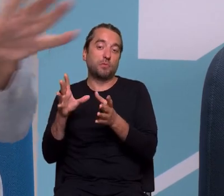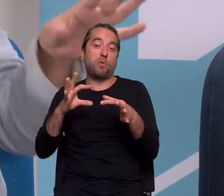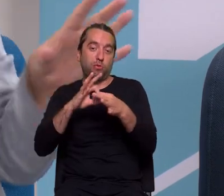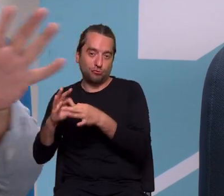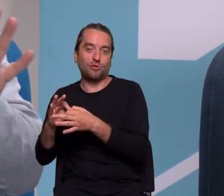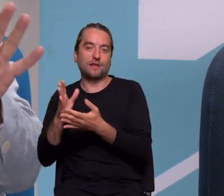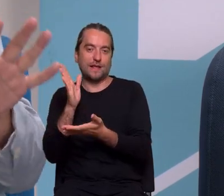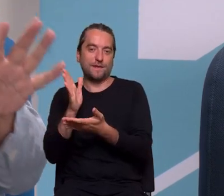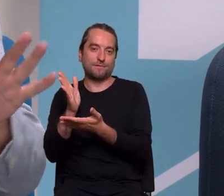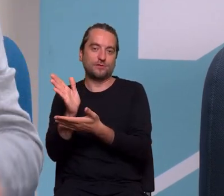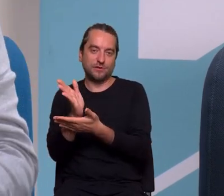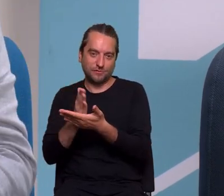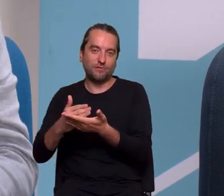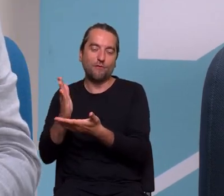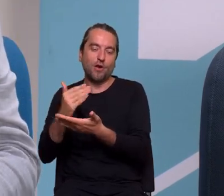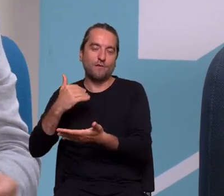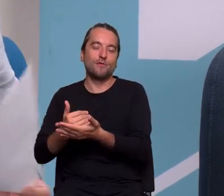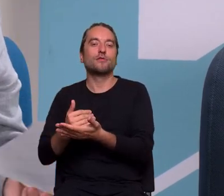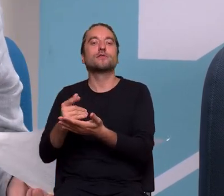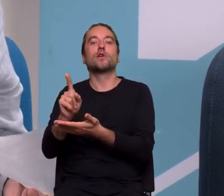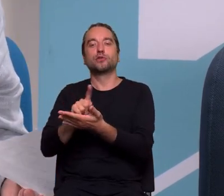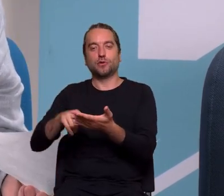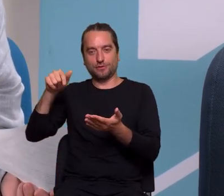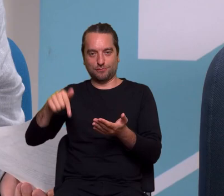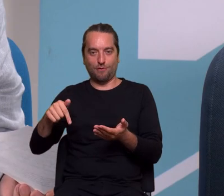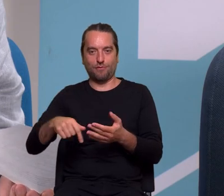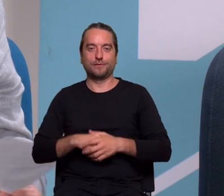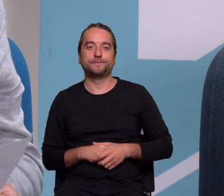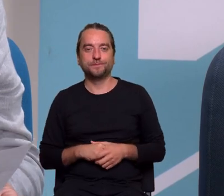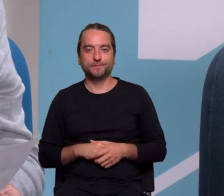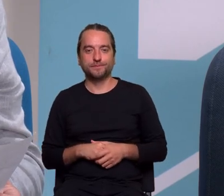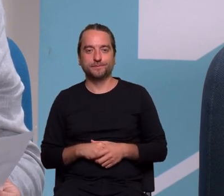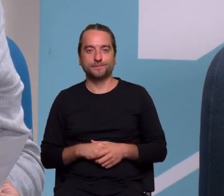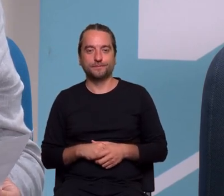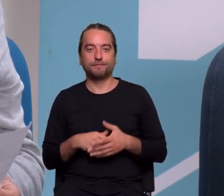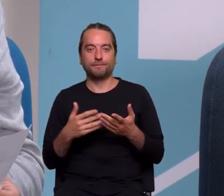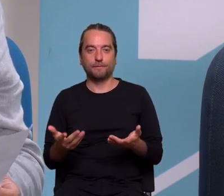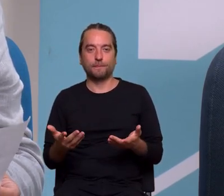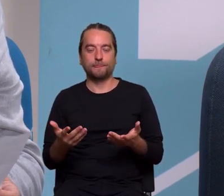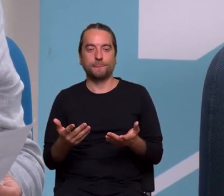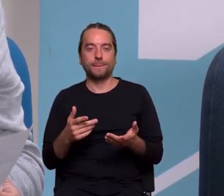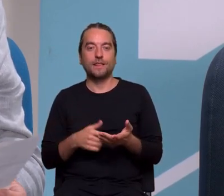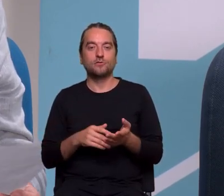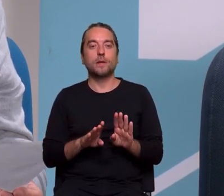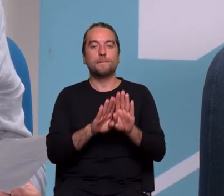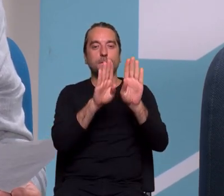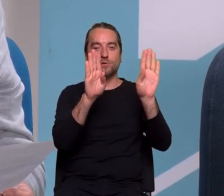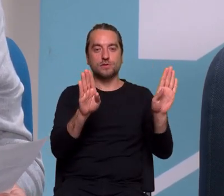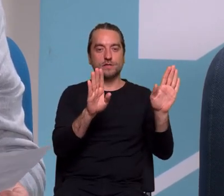ja uważam, że jak najbardziej jest to możliwe, żeby takie muzea z przedmiotami